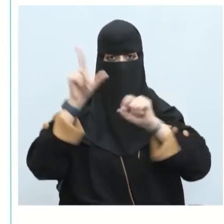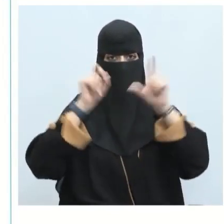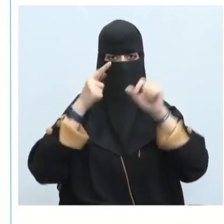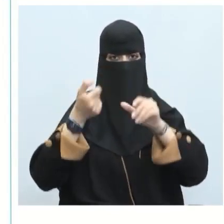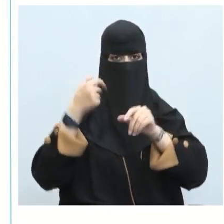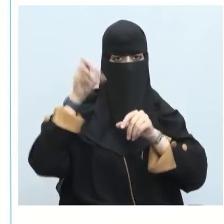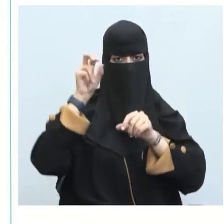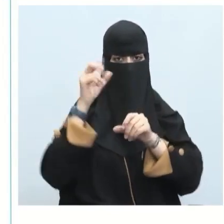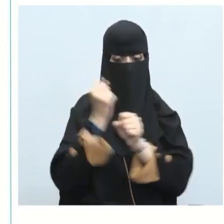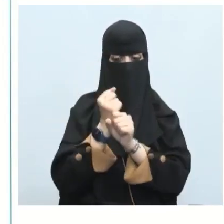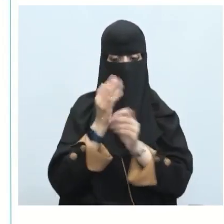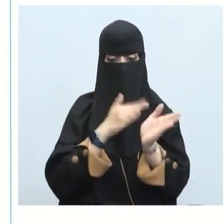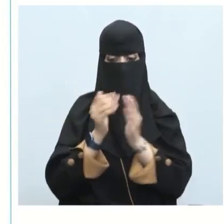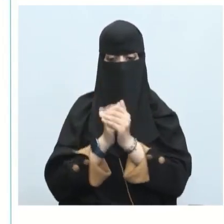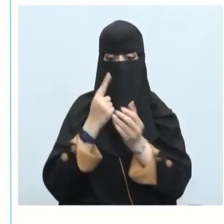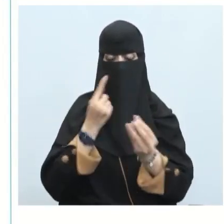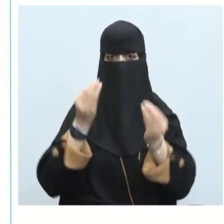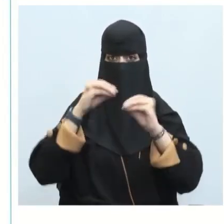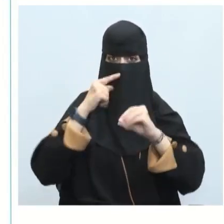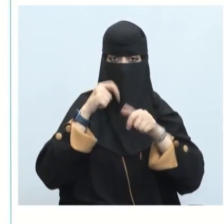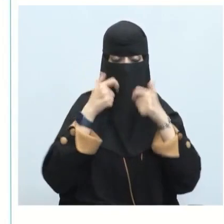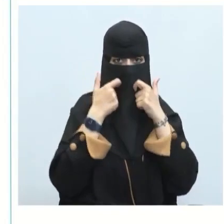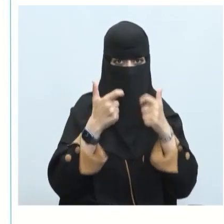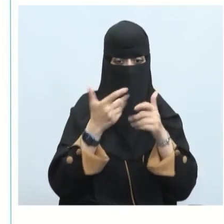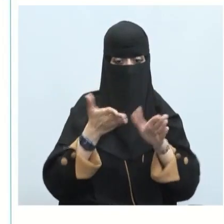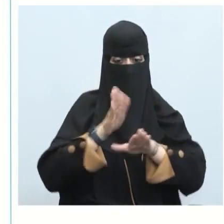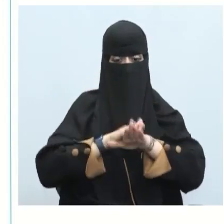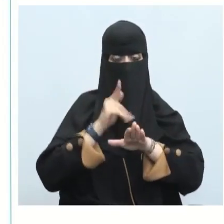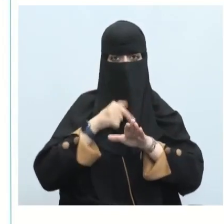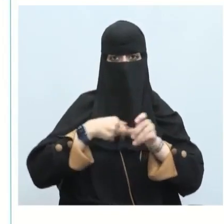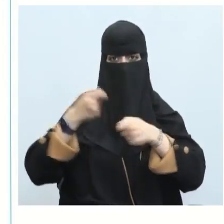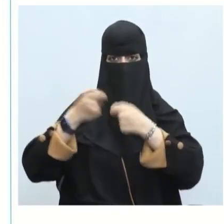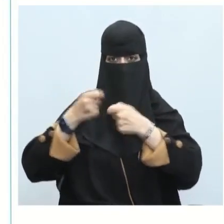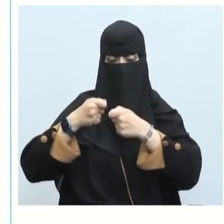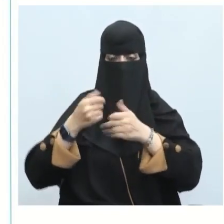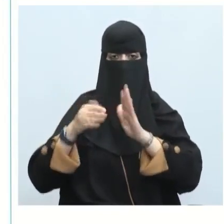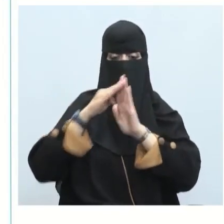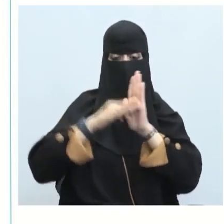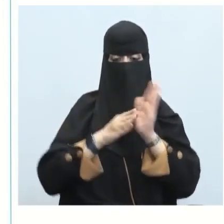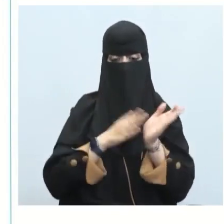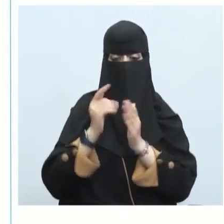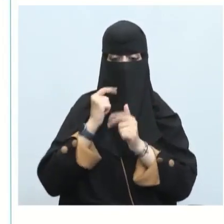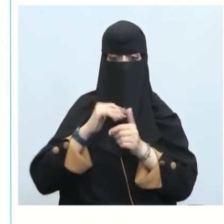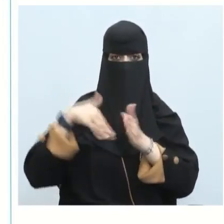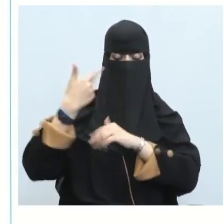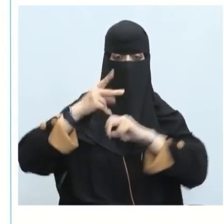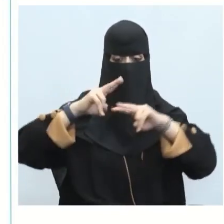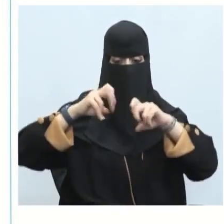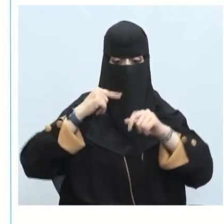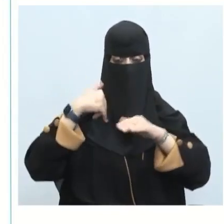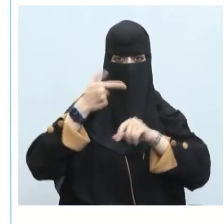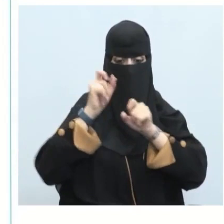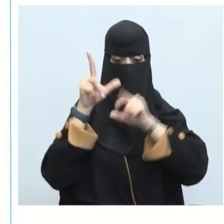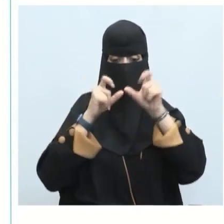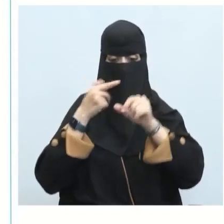للشركه ايضا من النصائح الفعاله التركيز على تسويق المحتوى عند البحث عبر